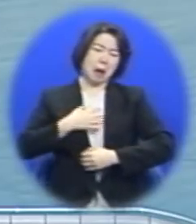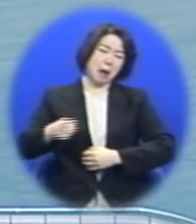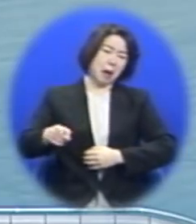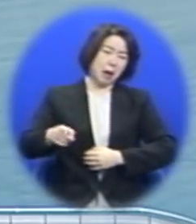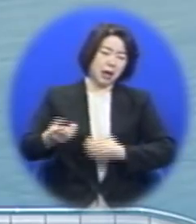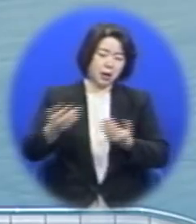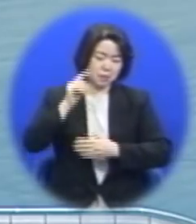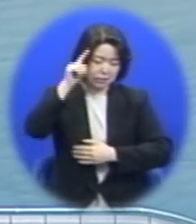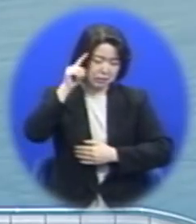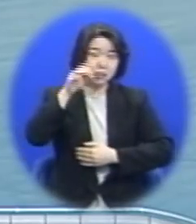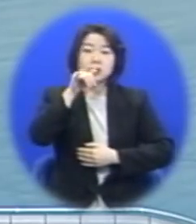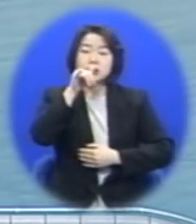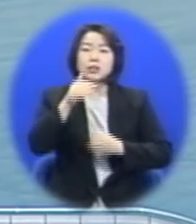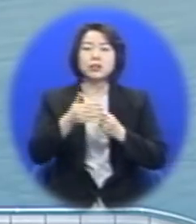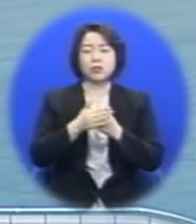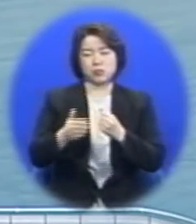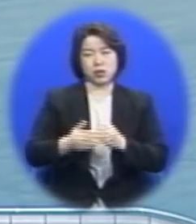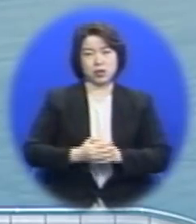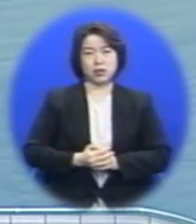때문에